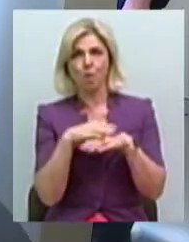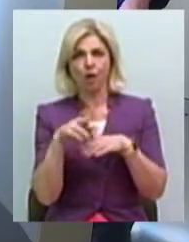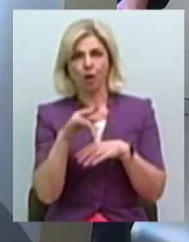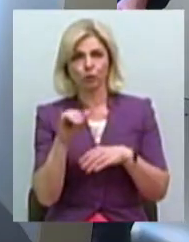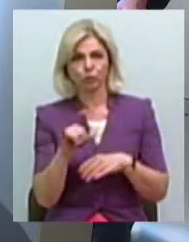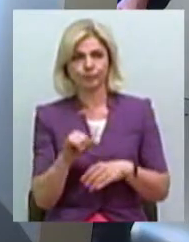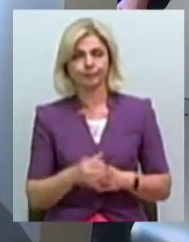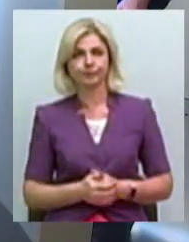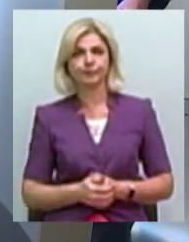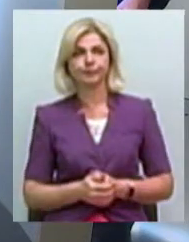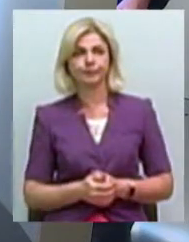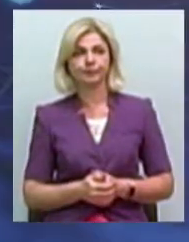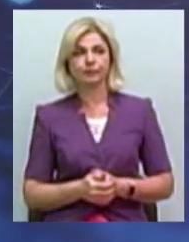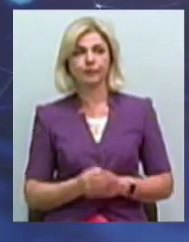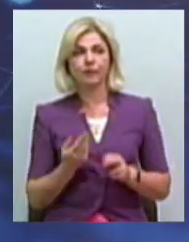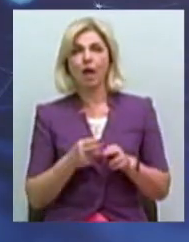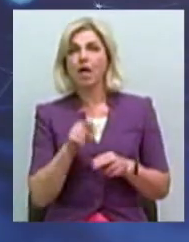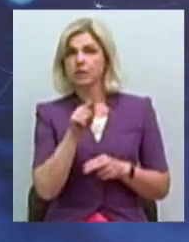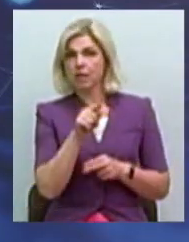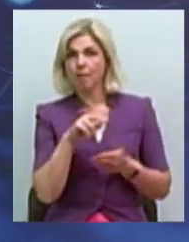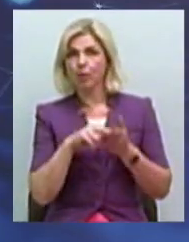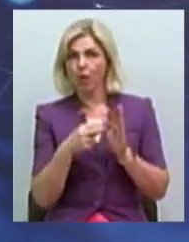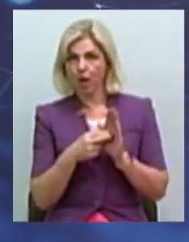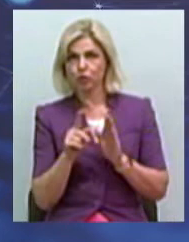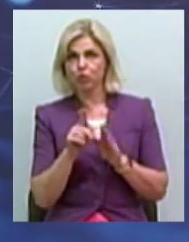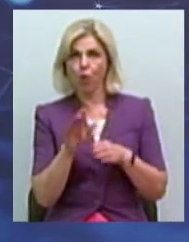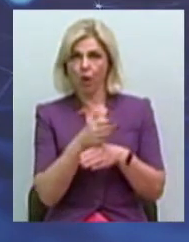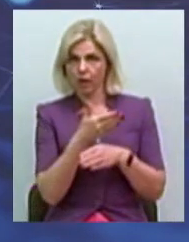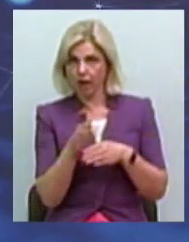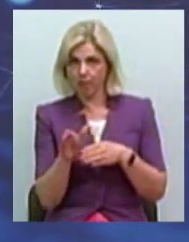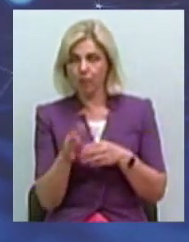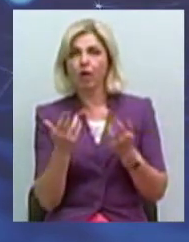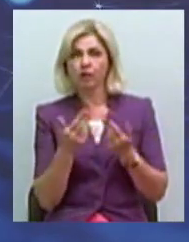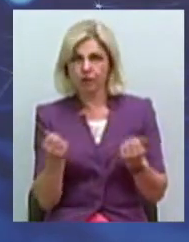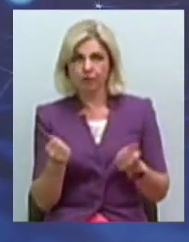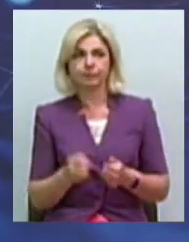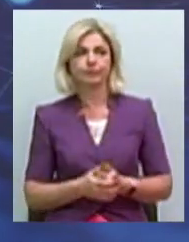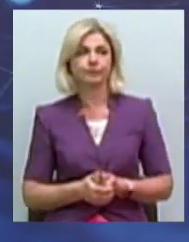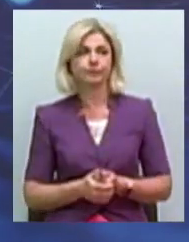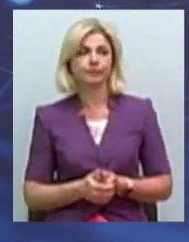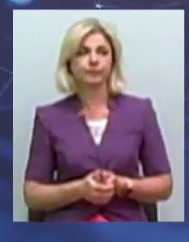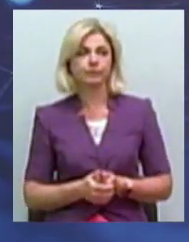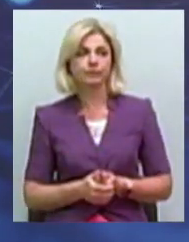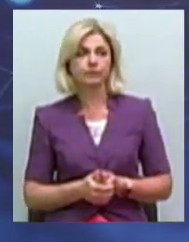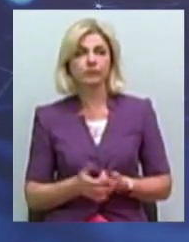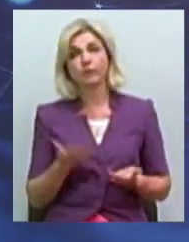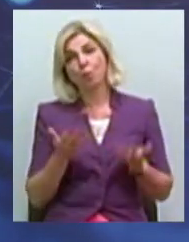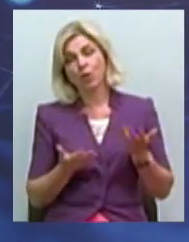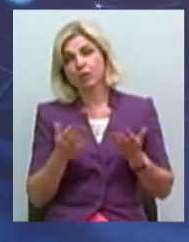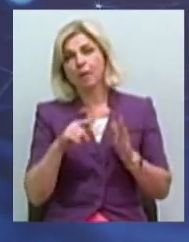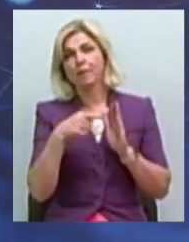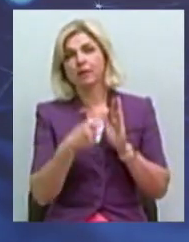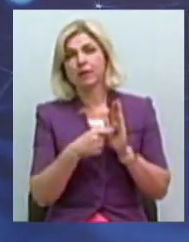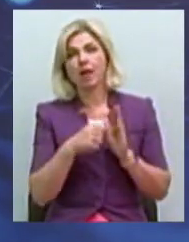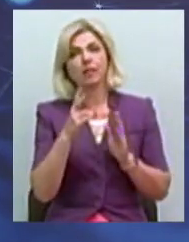Так. А цей проєкт передбачає, що вони окремі? Так. Ви говорите про це? Це, можливо, деталь, яка просто не